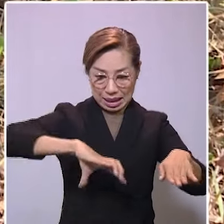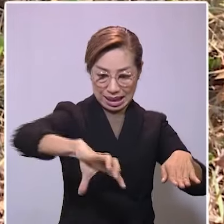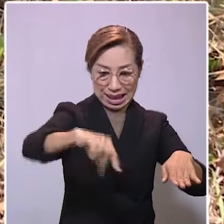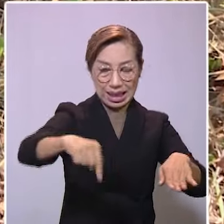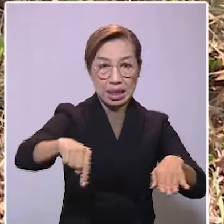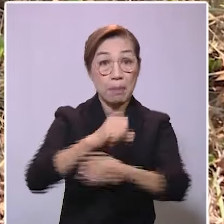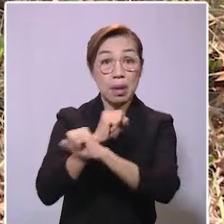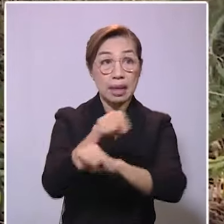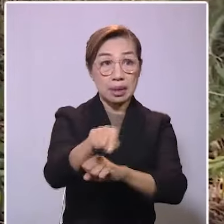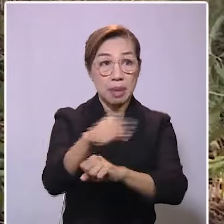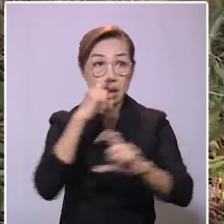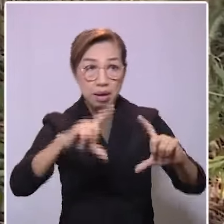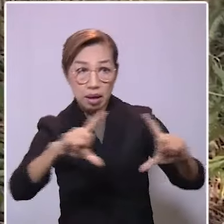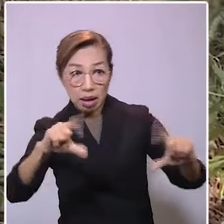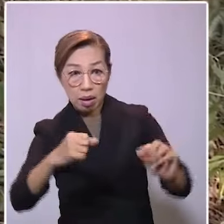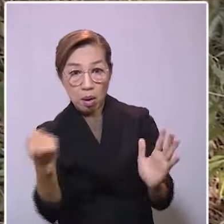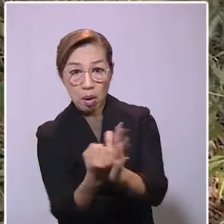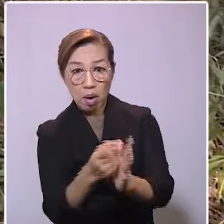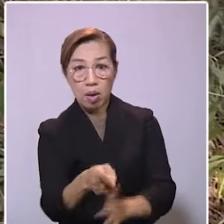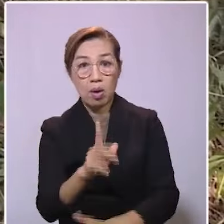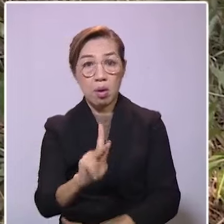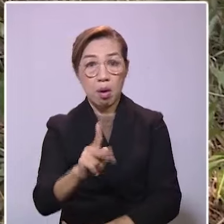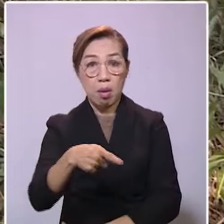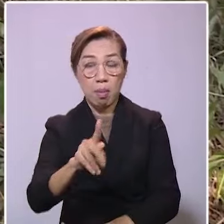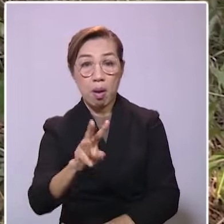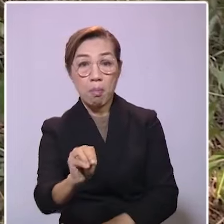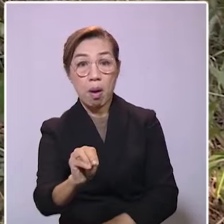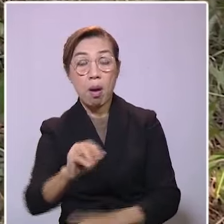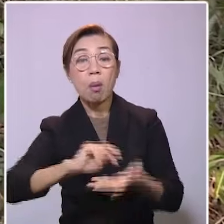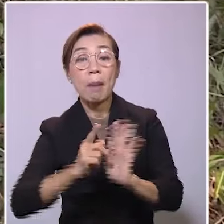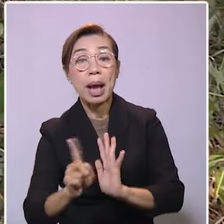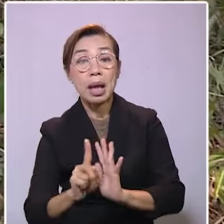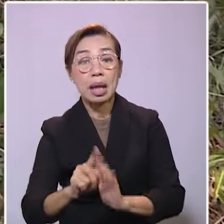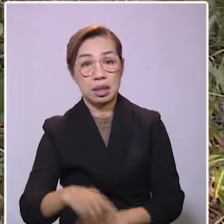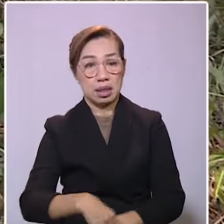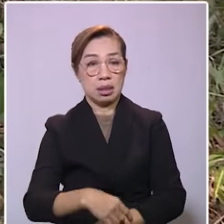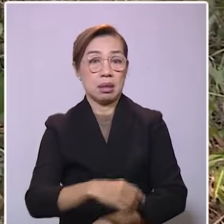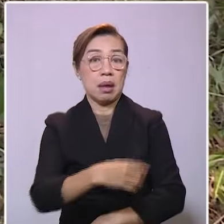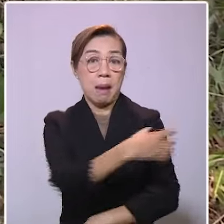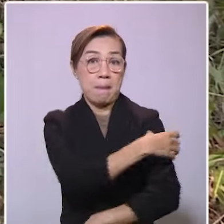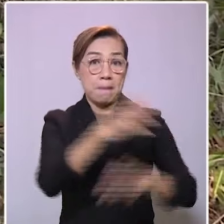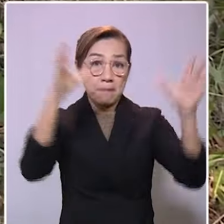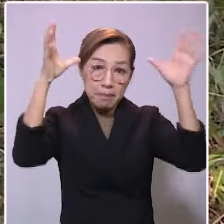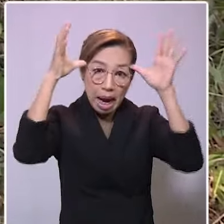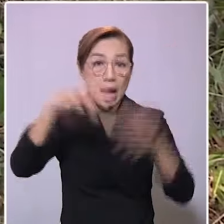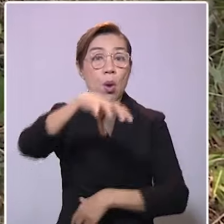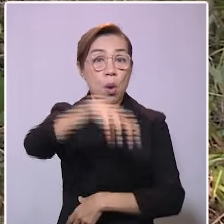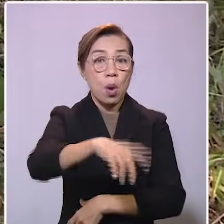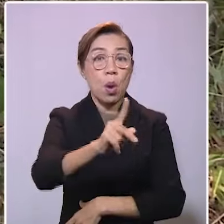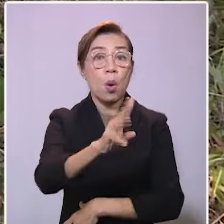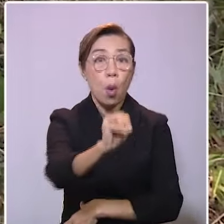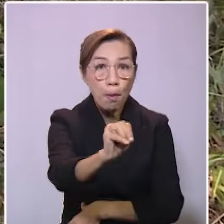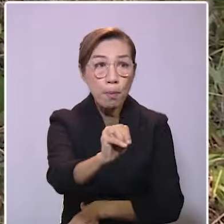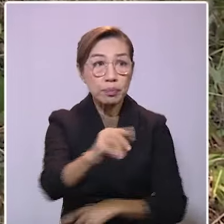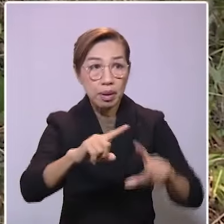มั้ยคะมันปั๊มอักษรย่อว่ากปมซึ่งหมายถึงกรมป่าไม้ค่ะคือมันเป็นหลักฐานที่ปรากฏตรง